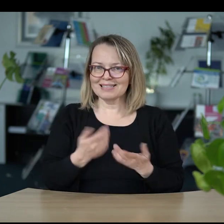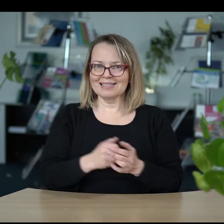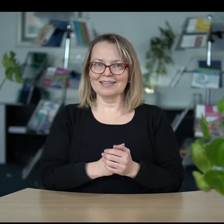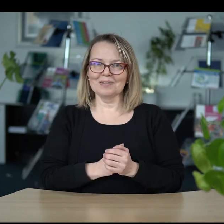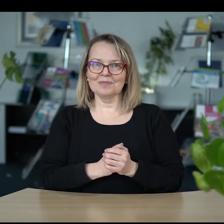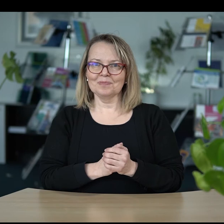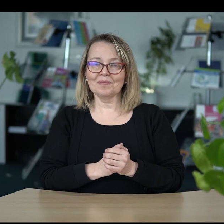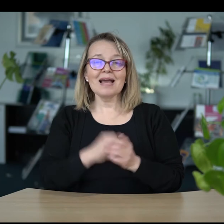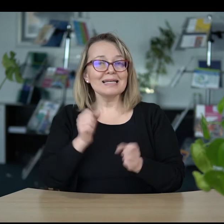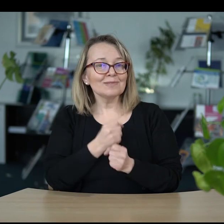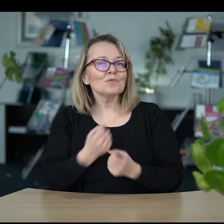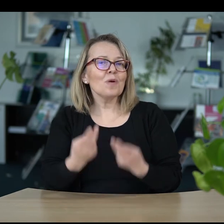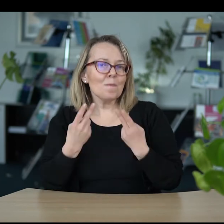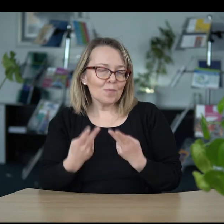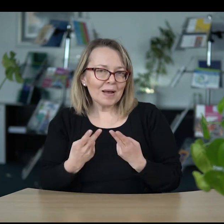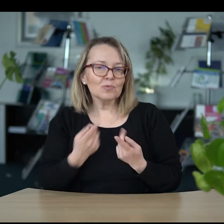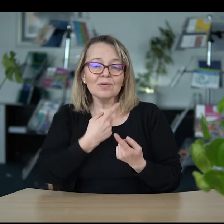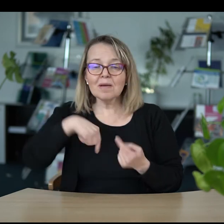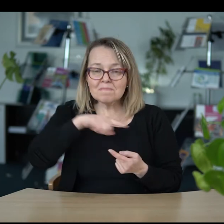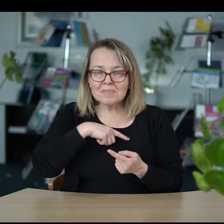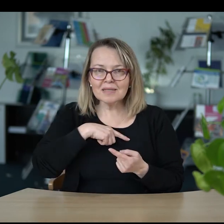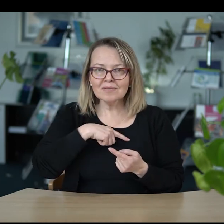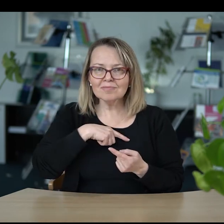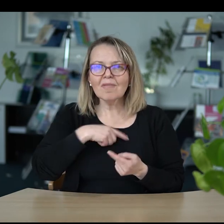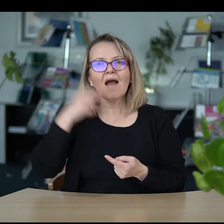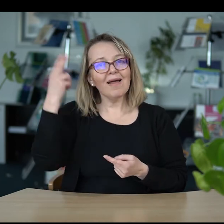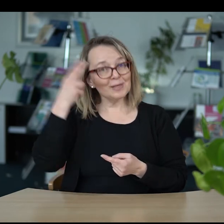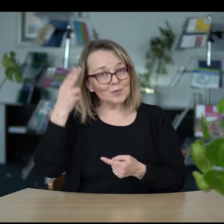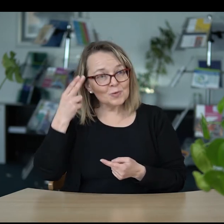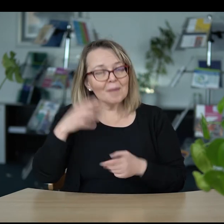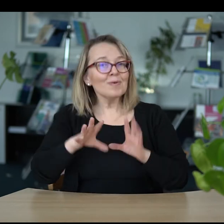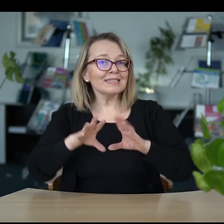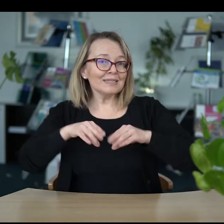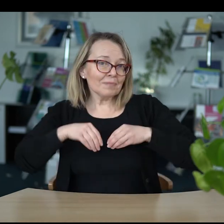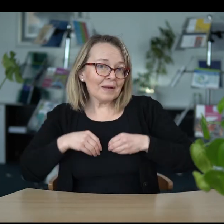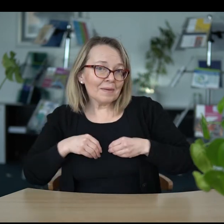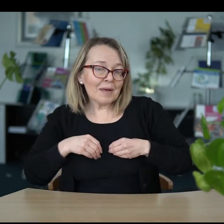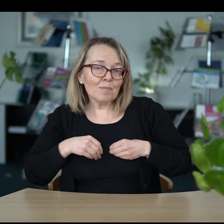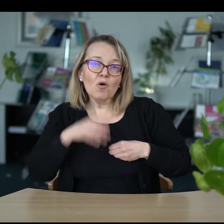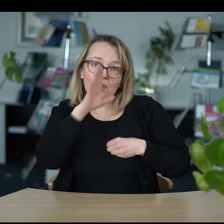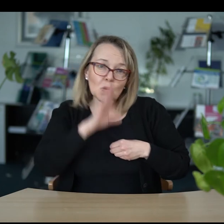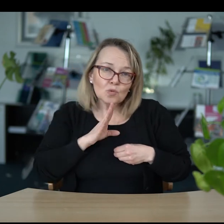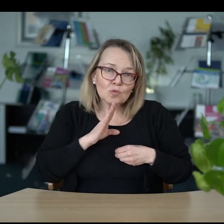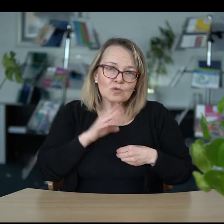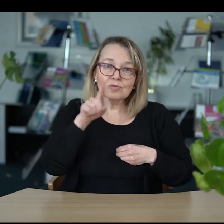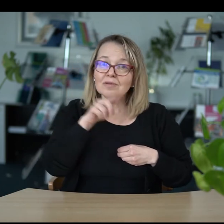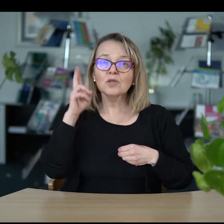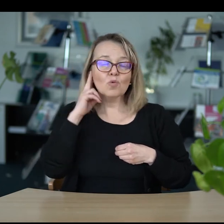jezik kot govorni jezik. Zato je pomembno, da mi razumemo,